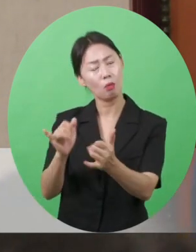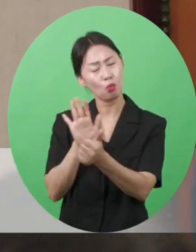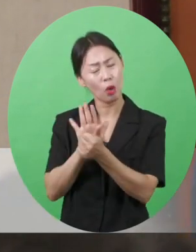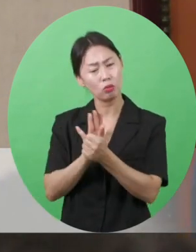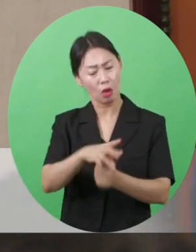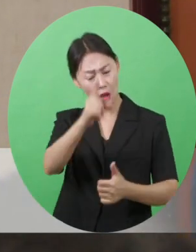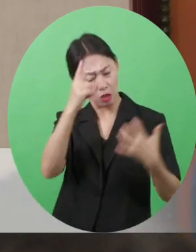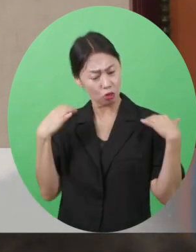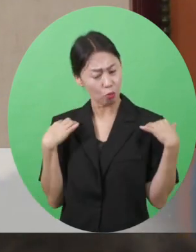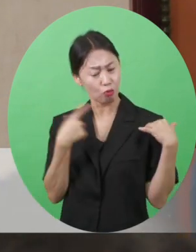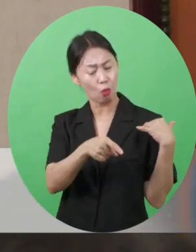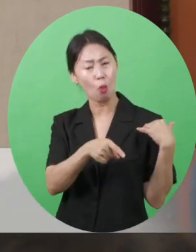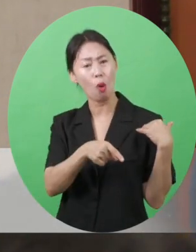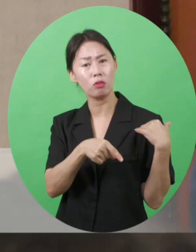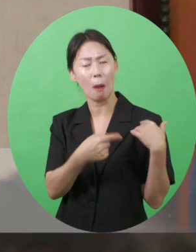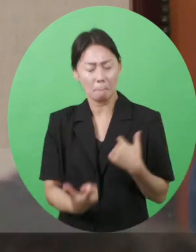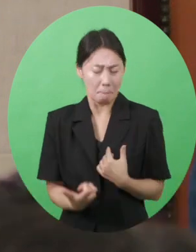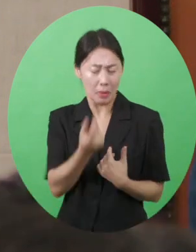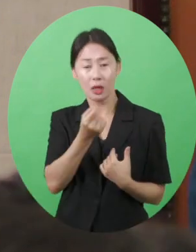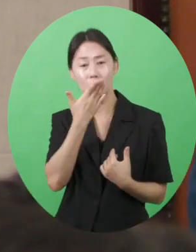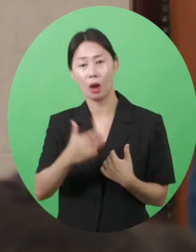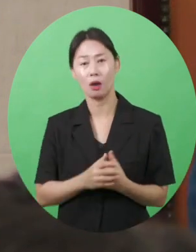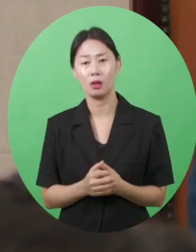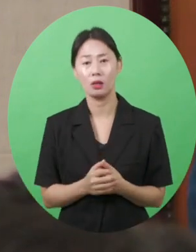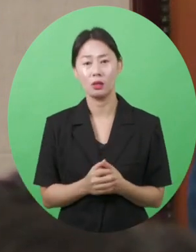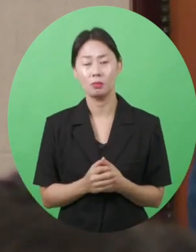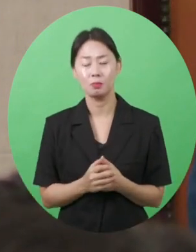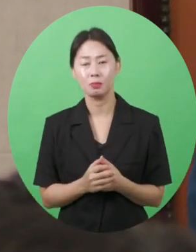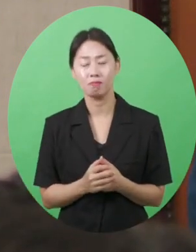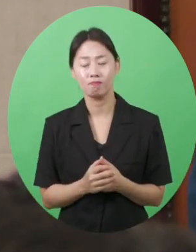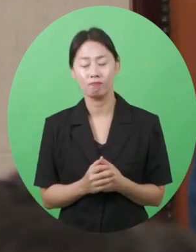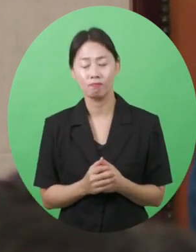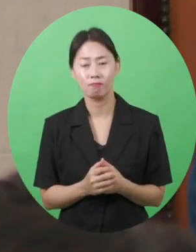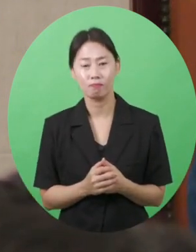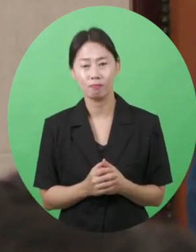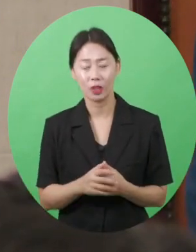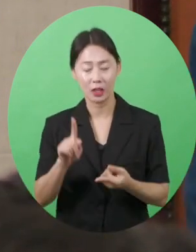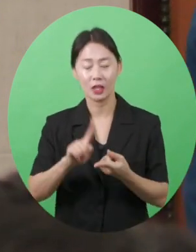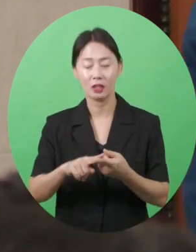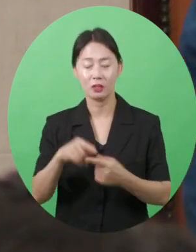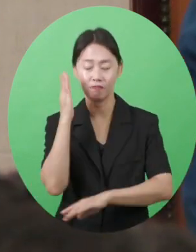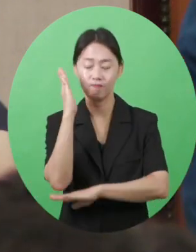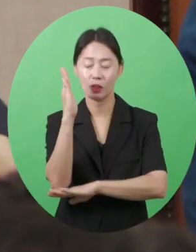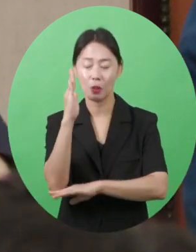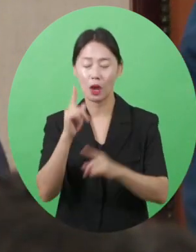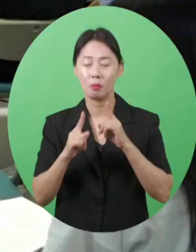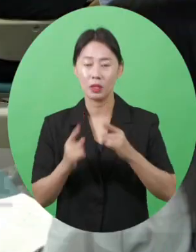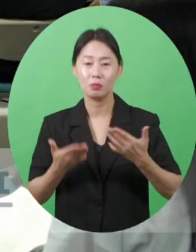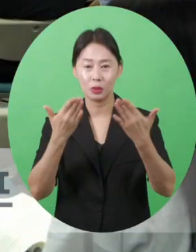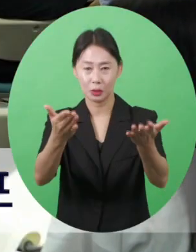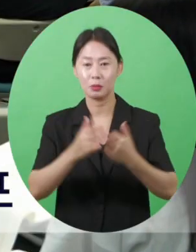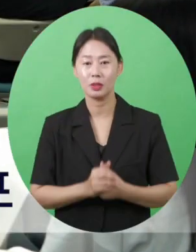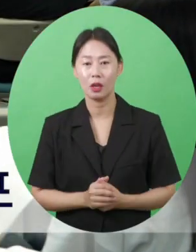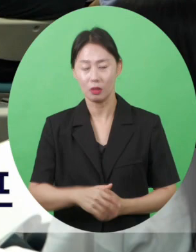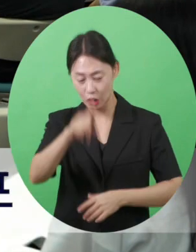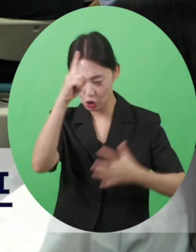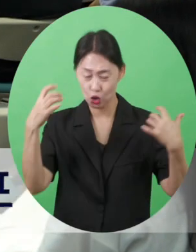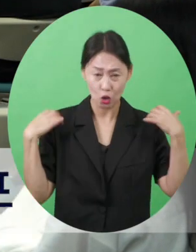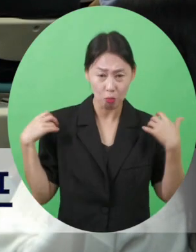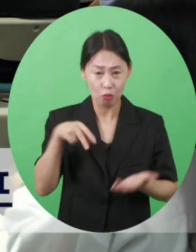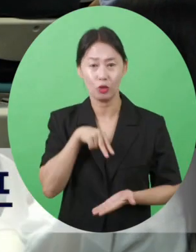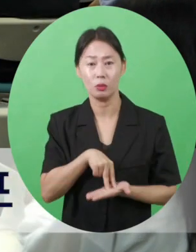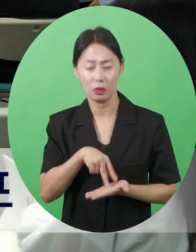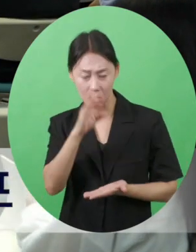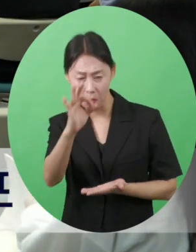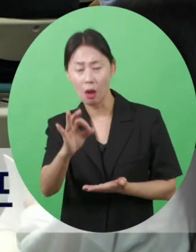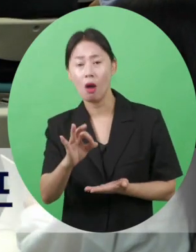움직였을 때 모든 것들이 빨리 됩니다. 이제 그런 측면들을 좀 말씀드리고 싶습니다. 정부에서